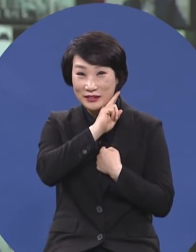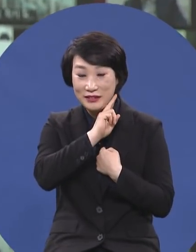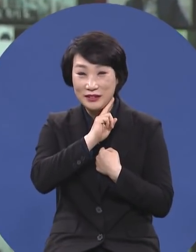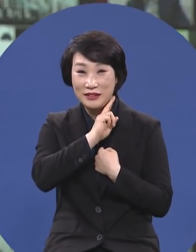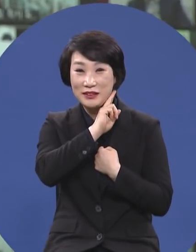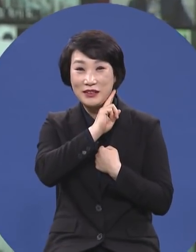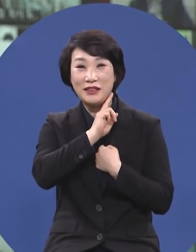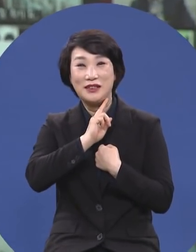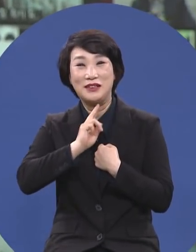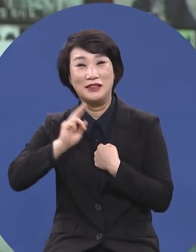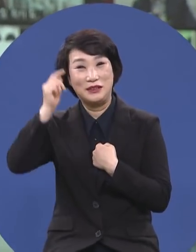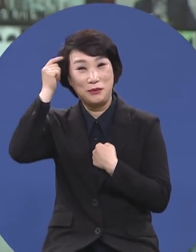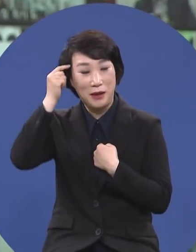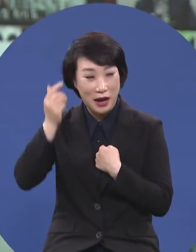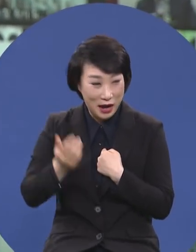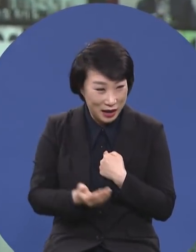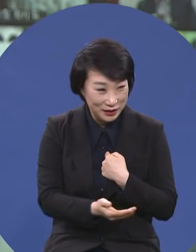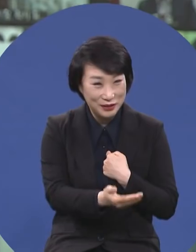어찌